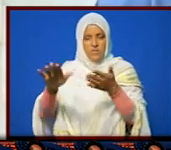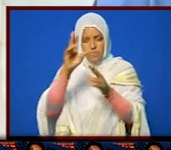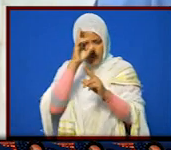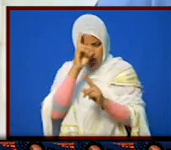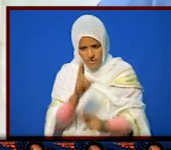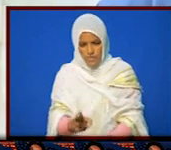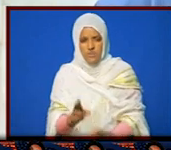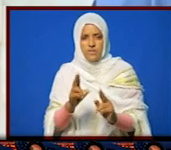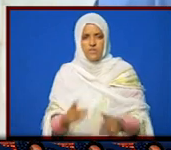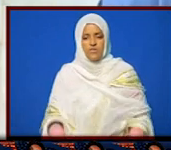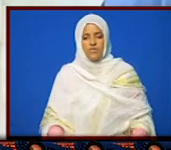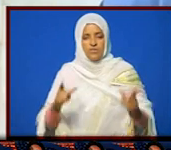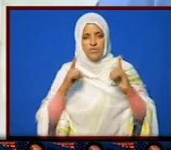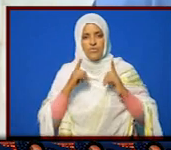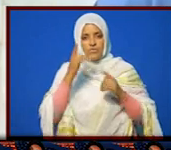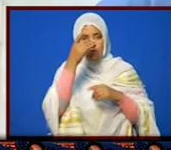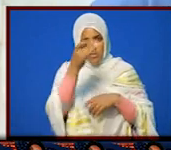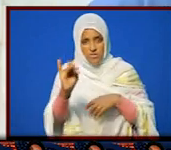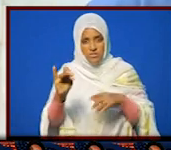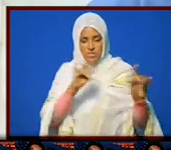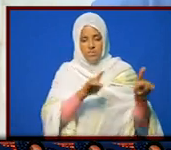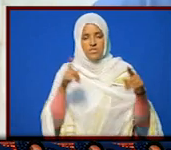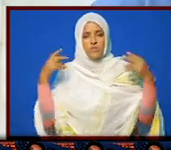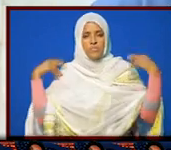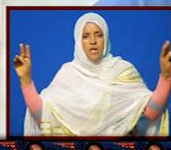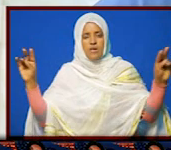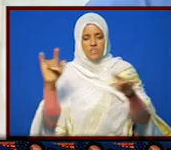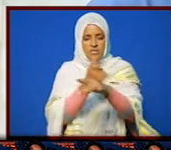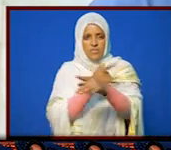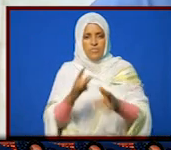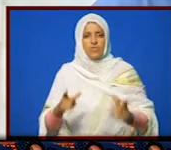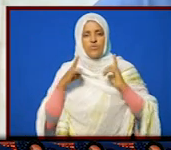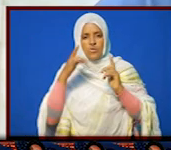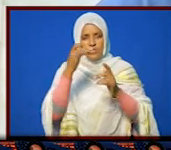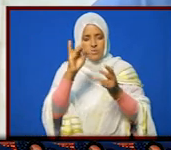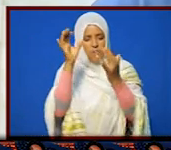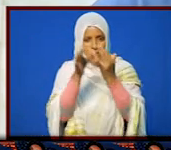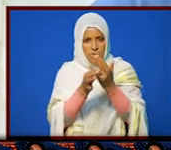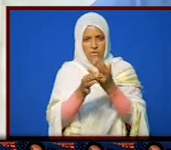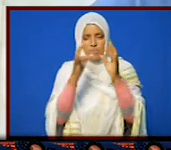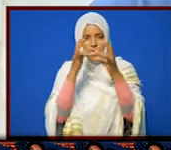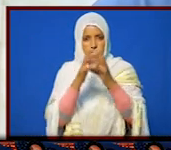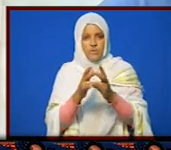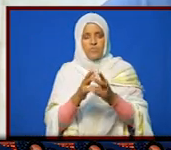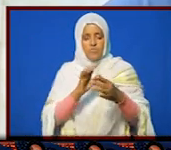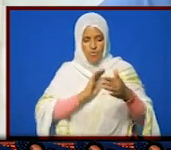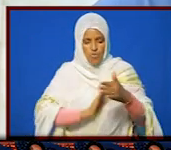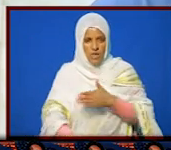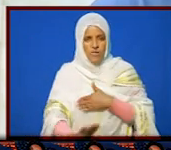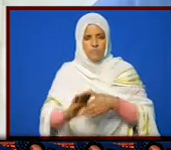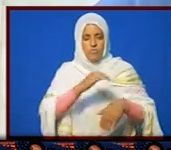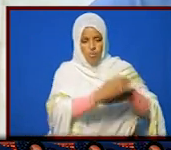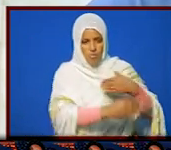እንደነ ኤልያስ በቅድስና በንጽህና በክብር ይኖራል እንጂ እንደ መላእክት እየዘመረ ይኖራል እንጂ